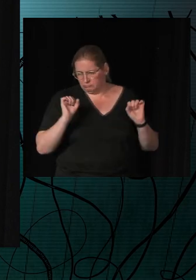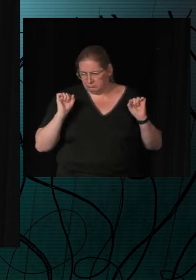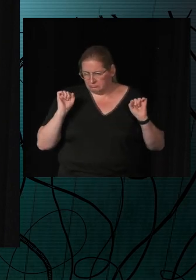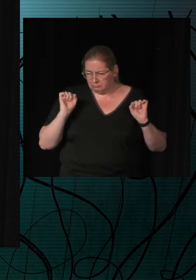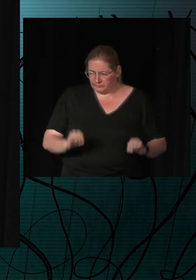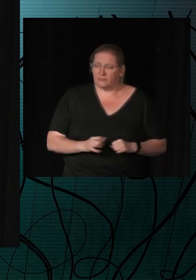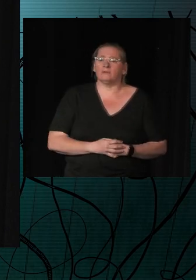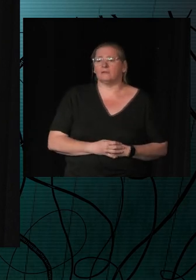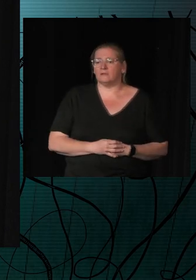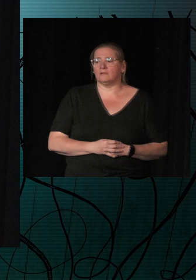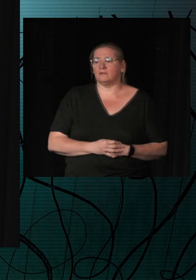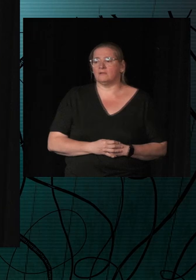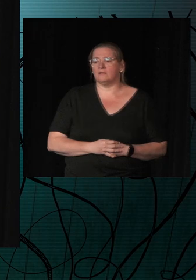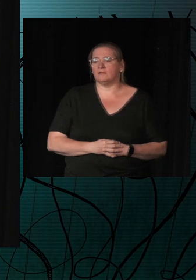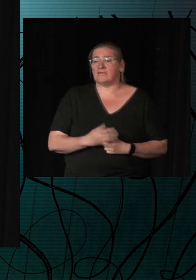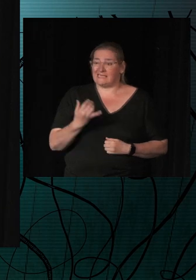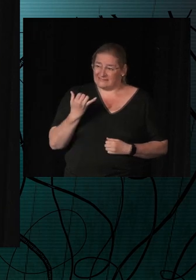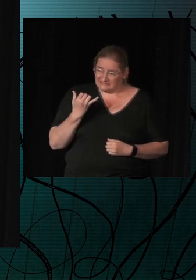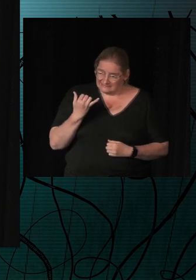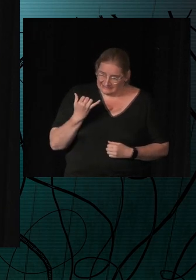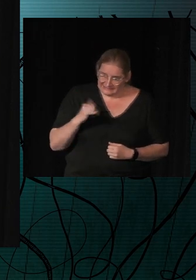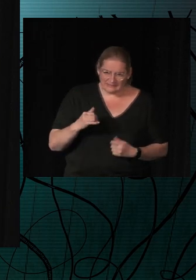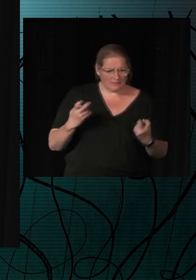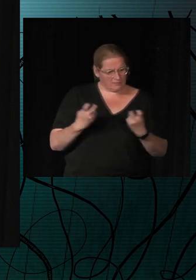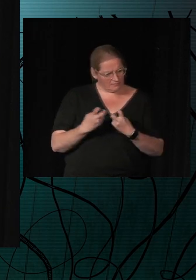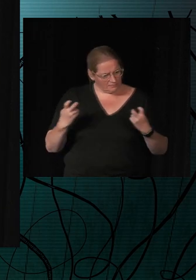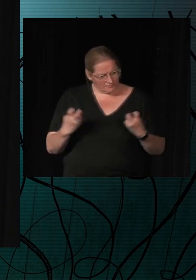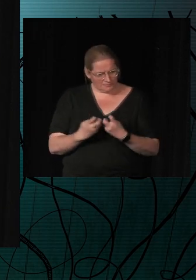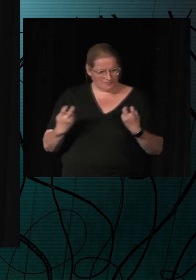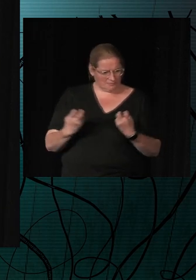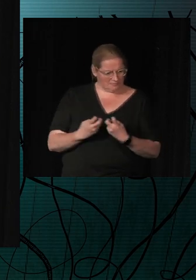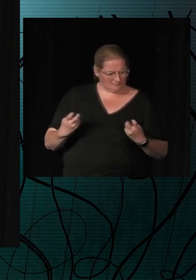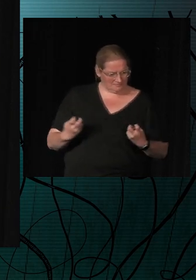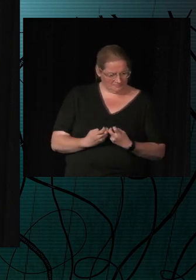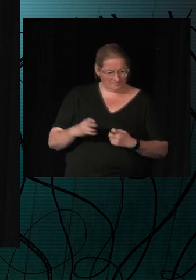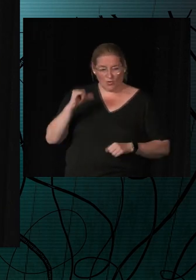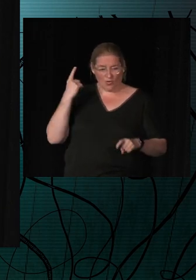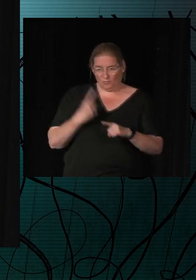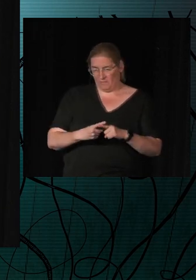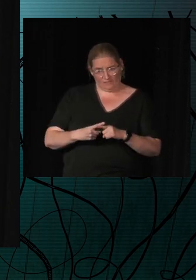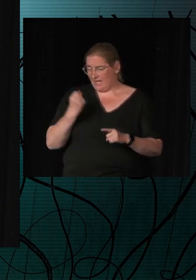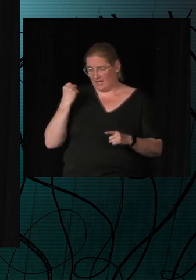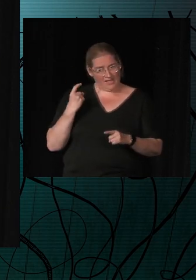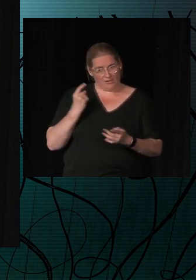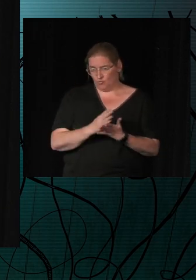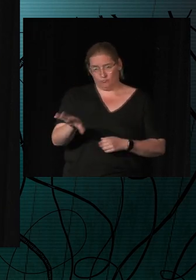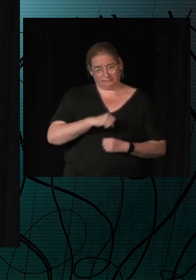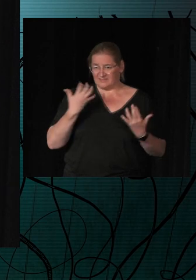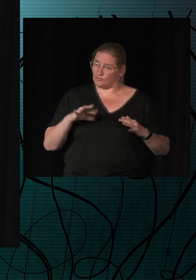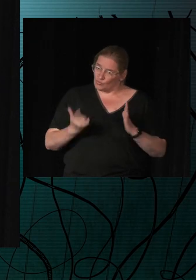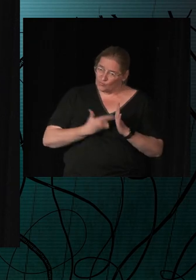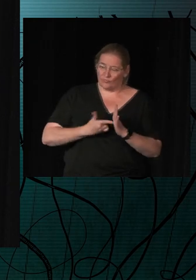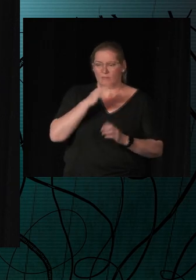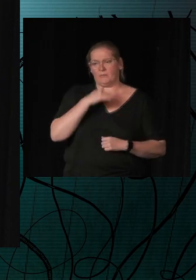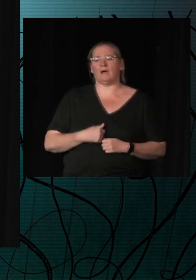avec le pour le coup le risque de les perdre si on REM une deuxième fois avant d'y aller donc il y a aussi cette appréhension qui est resté plus le fait donc le fait que c'est sauvegardé